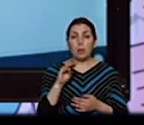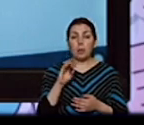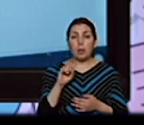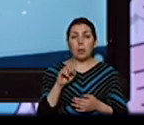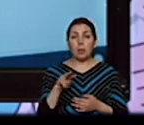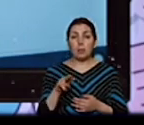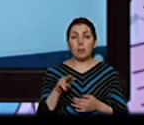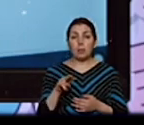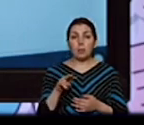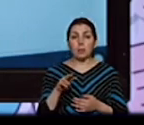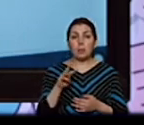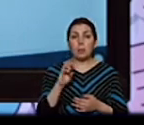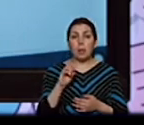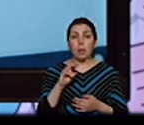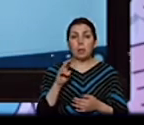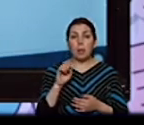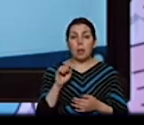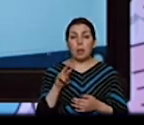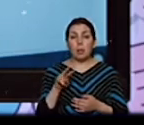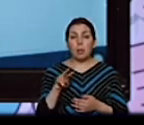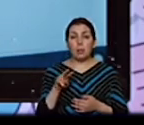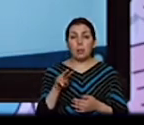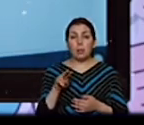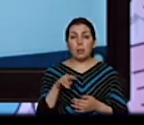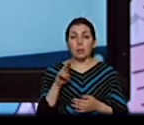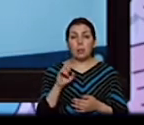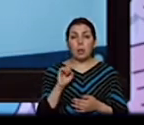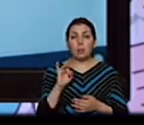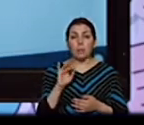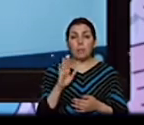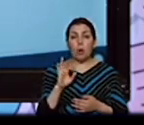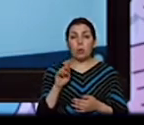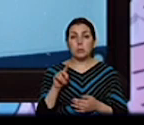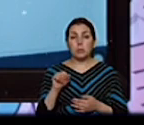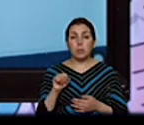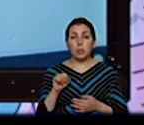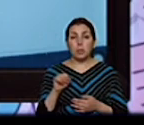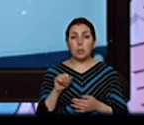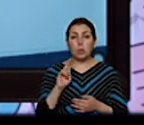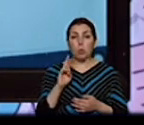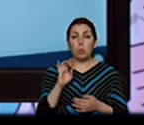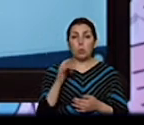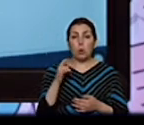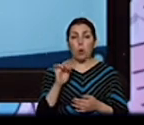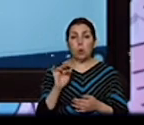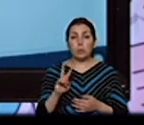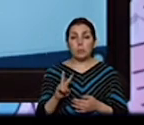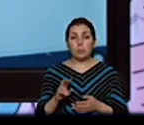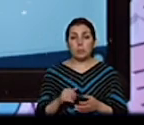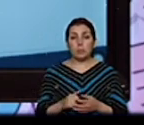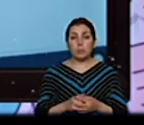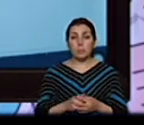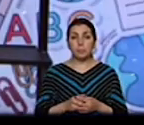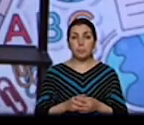metall, medal, darvoza, qo'rg'on.